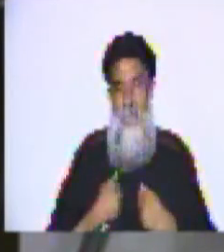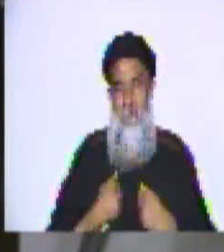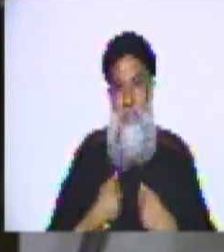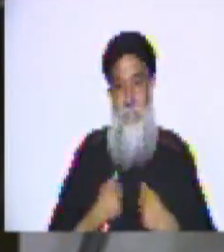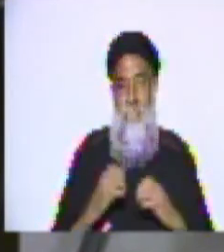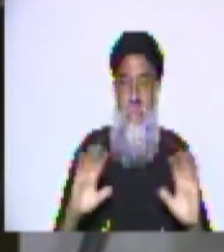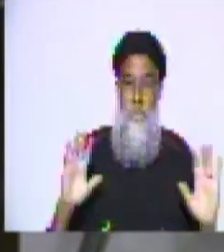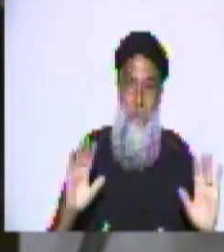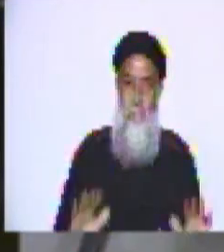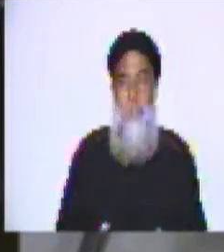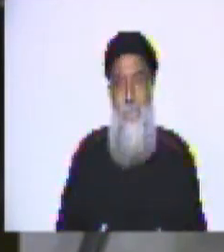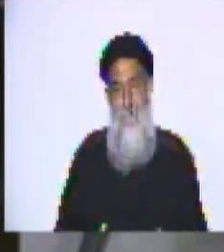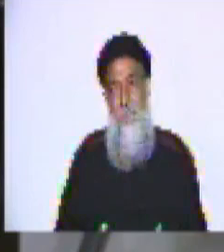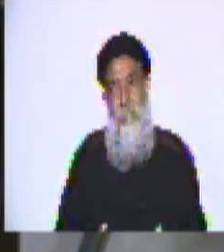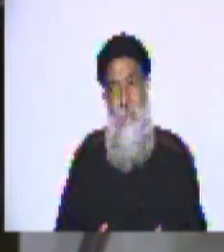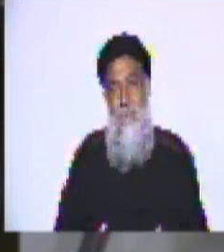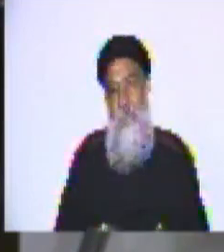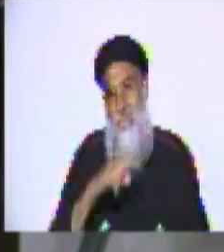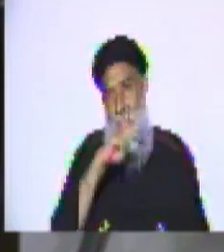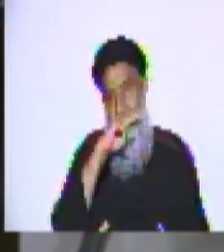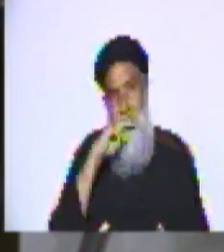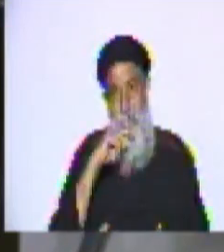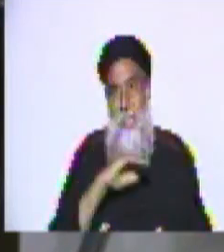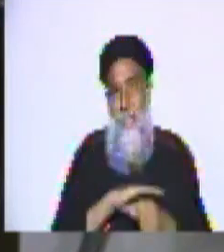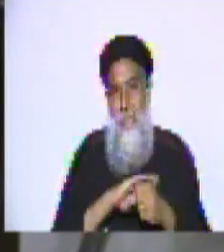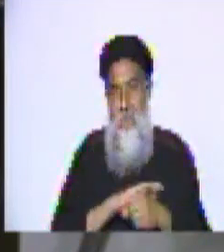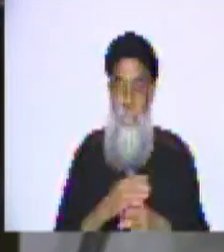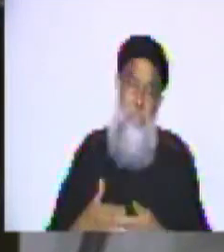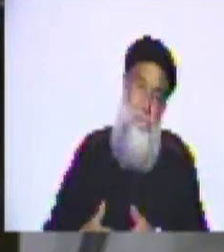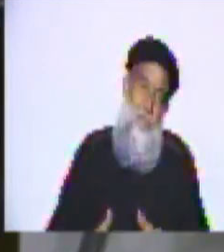بتول وهي كانت بتول برضو.